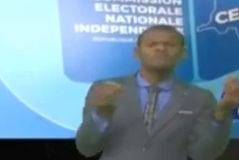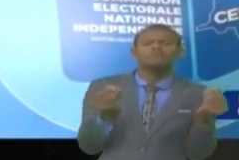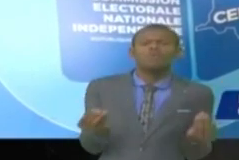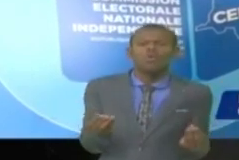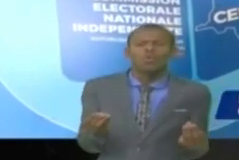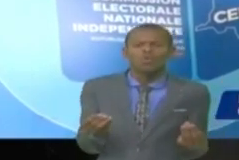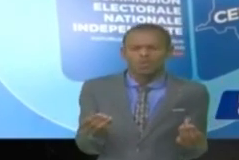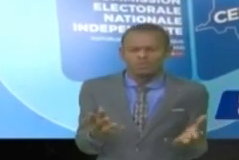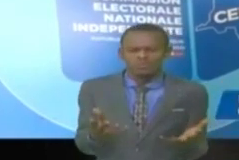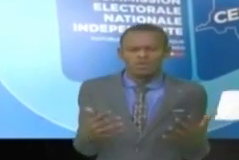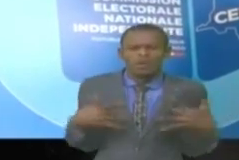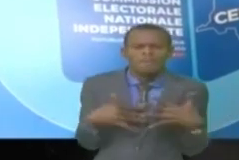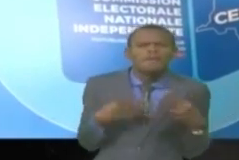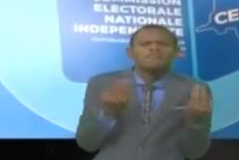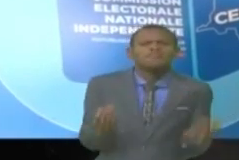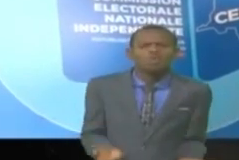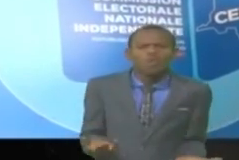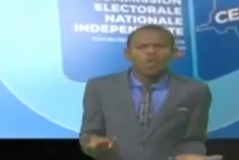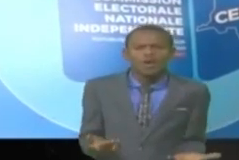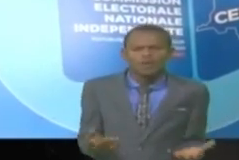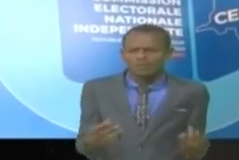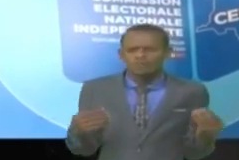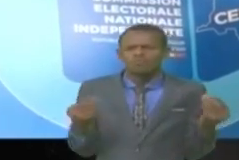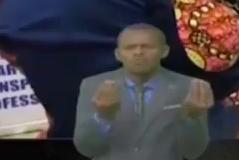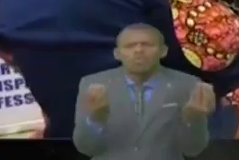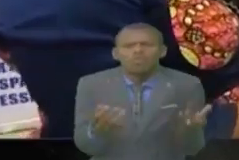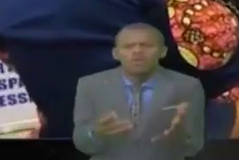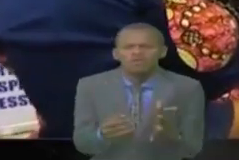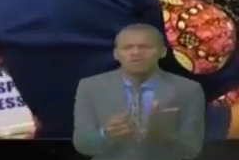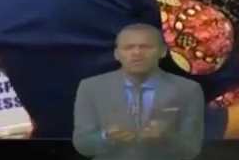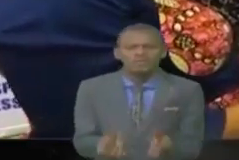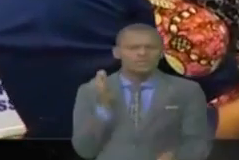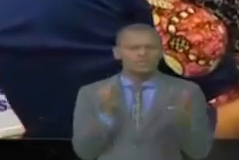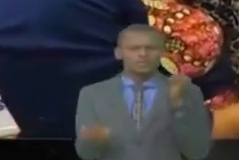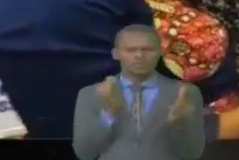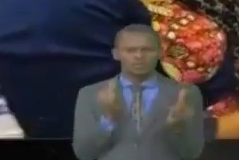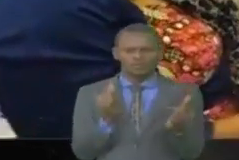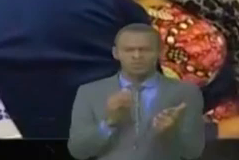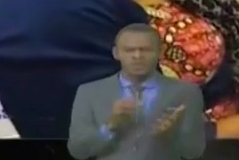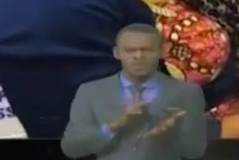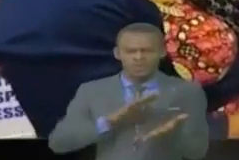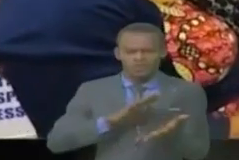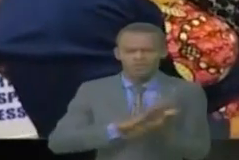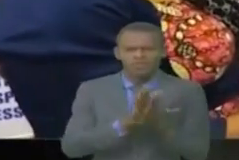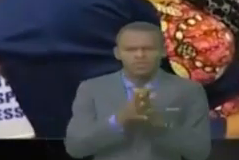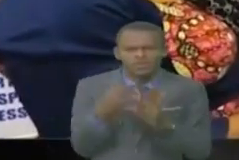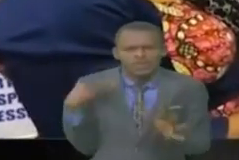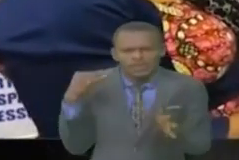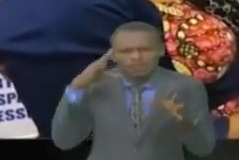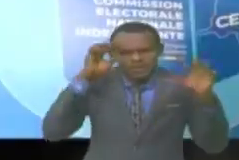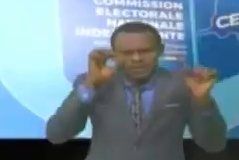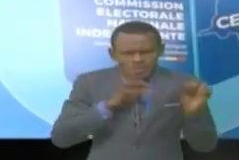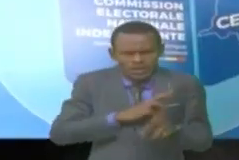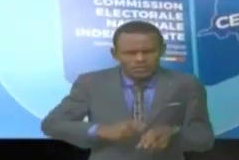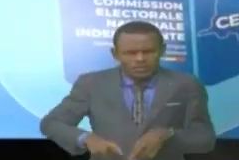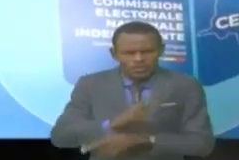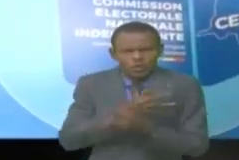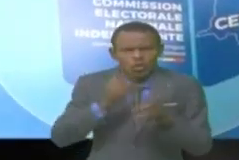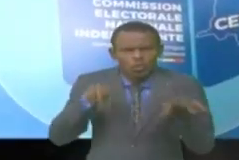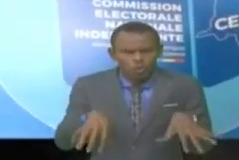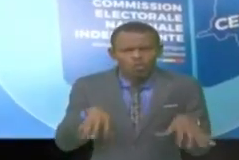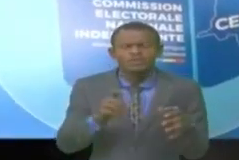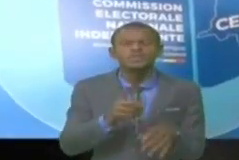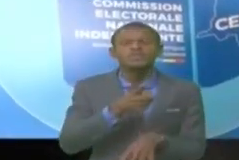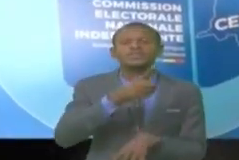on va se priver de pouvoir s'exprimer? Pour quelle raison on va se priver de pouvoir choisir la personne qui va mener les destins des 100 millions de